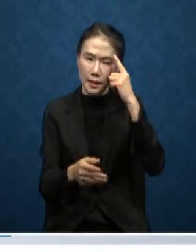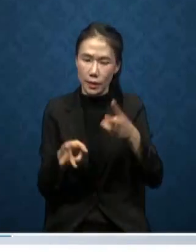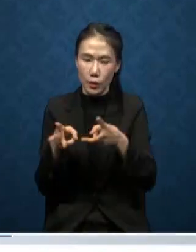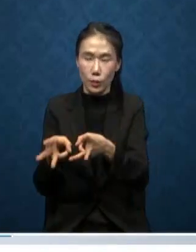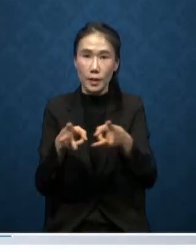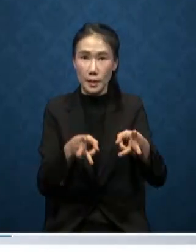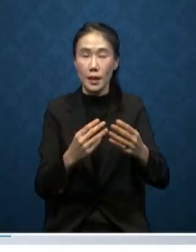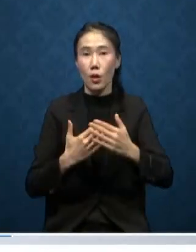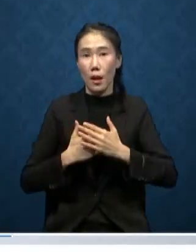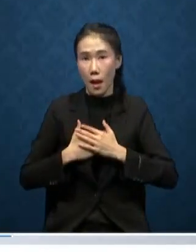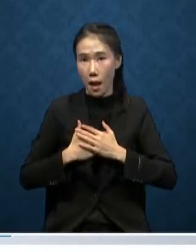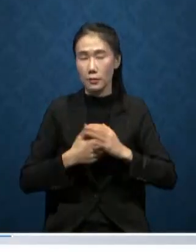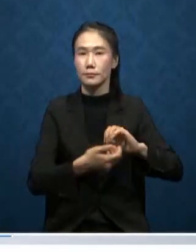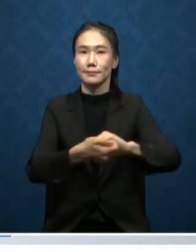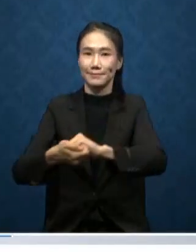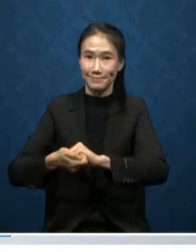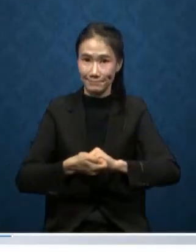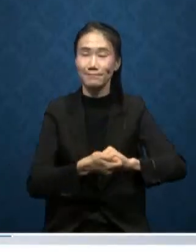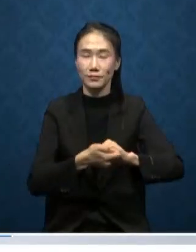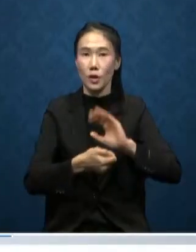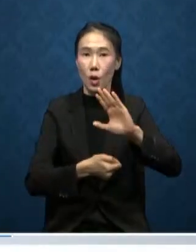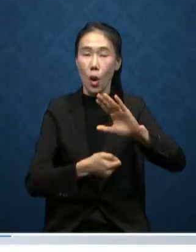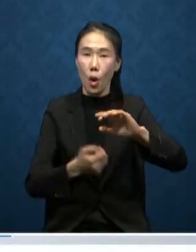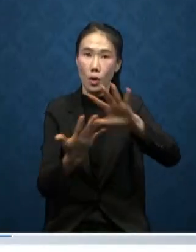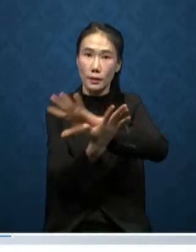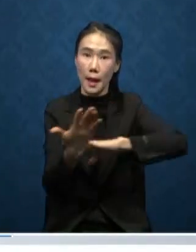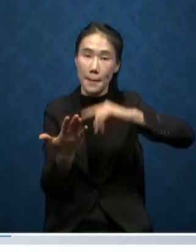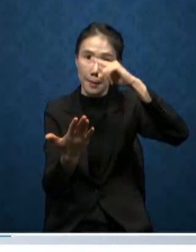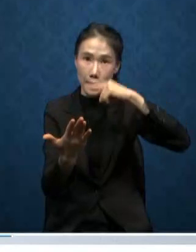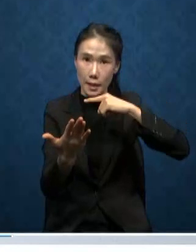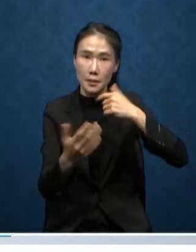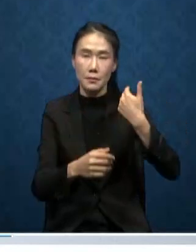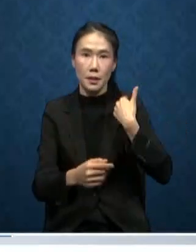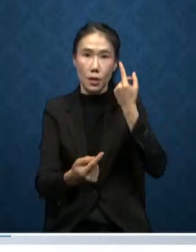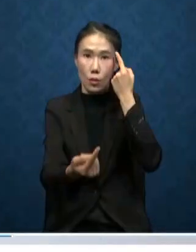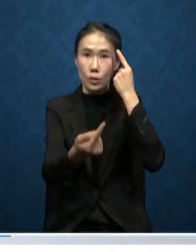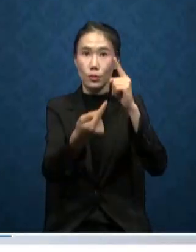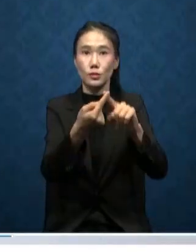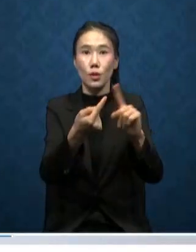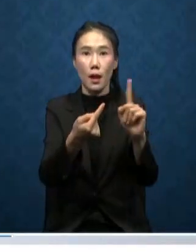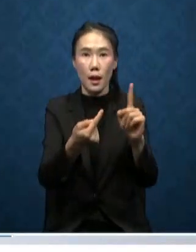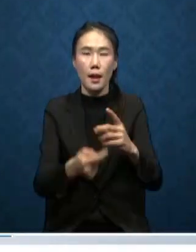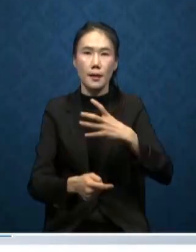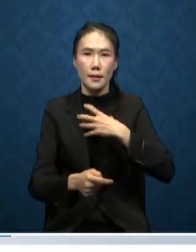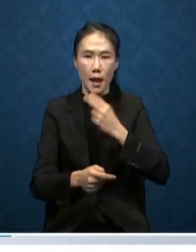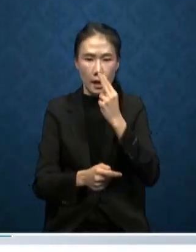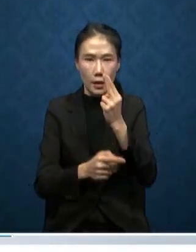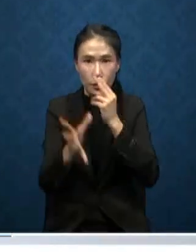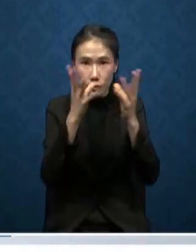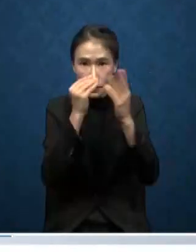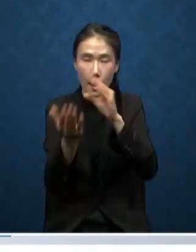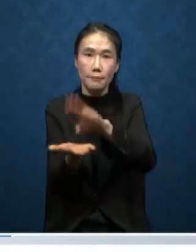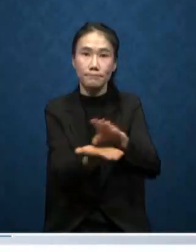สร้างความรักความสามัคคคีปรองดองของคนในชาติโดยมีวัตถุประสงค์เพื่อศึกษา